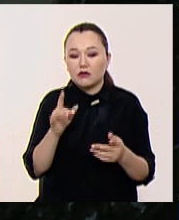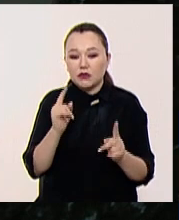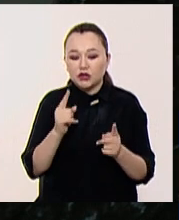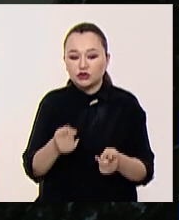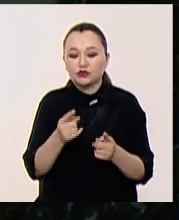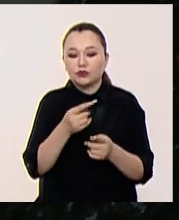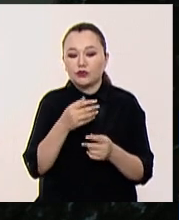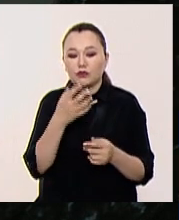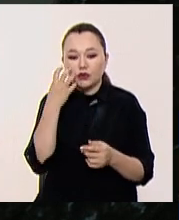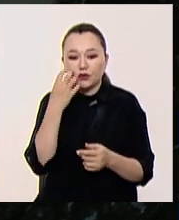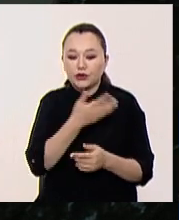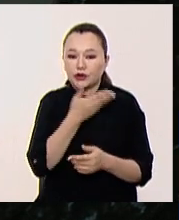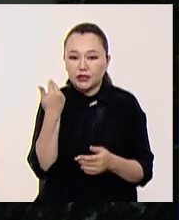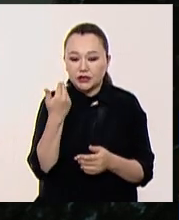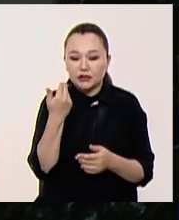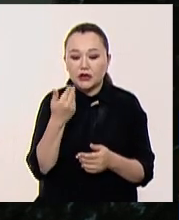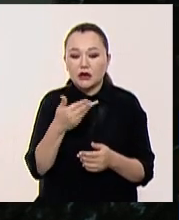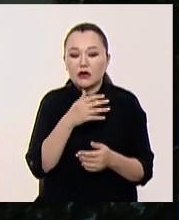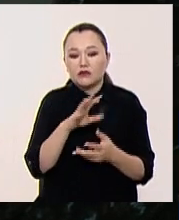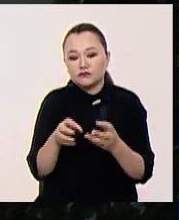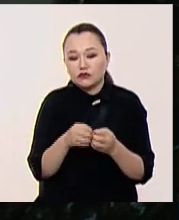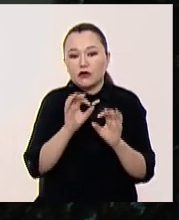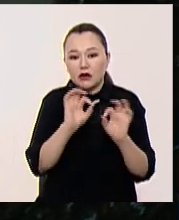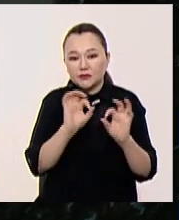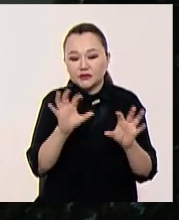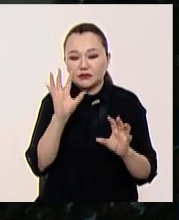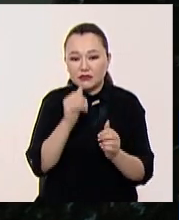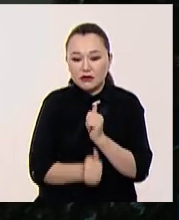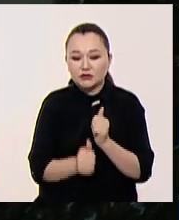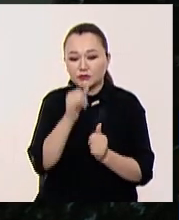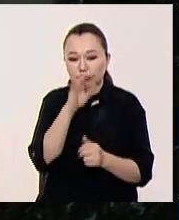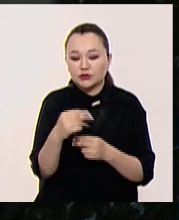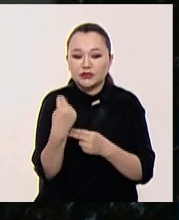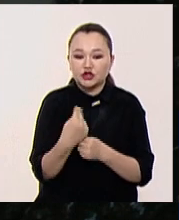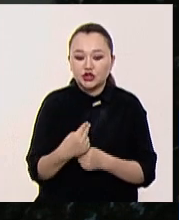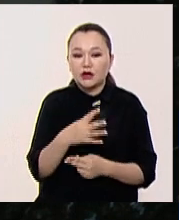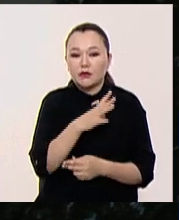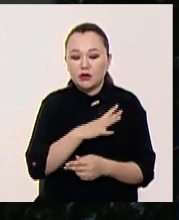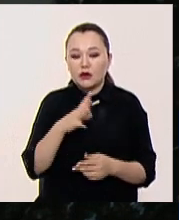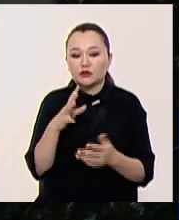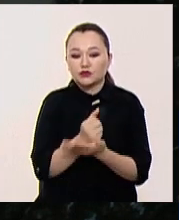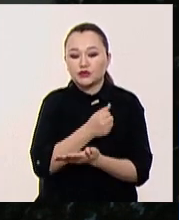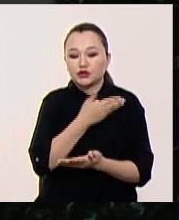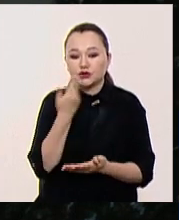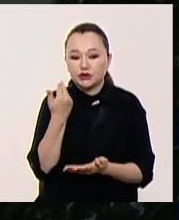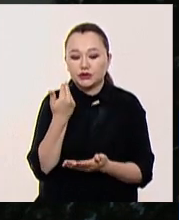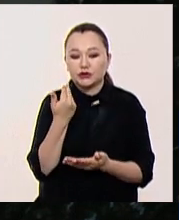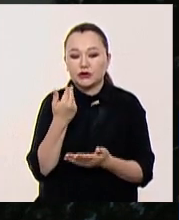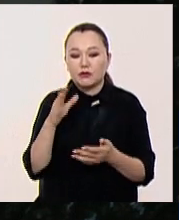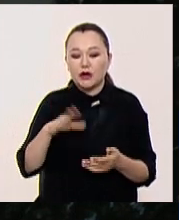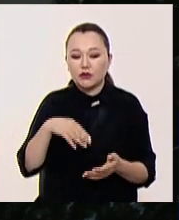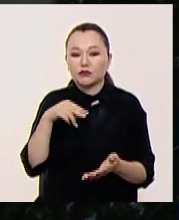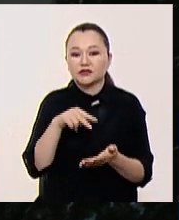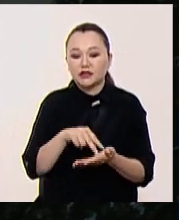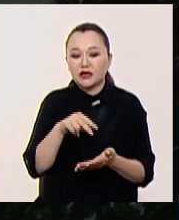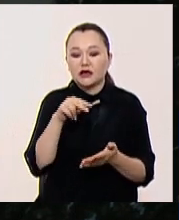почему не в положении, но все же не будешь объяснять. Лечились, но безуспешно. Потом встали